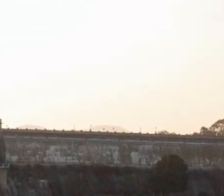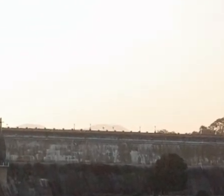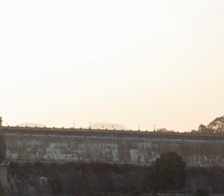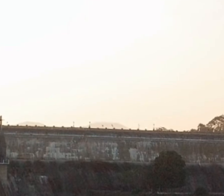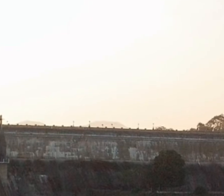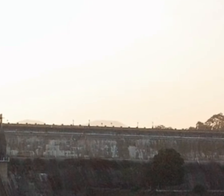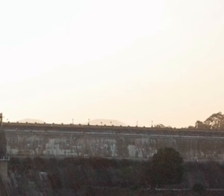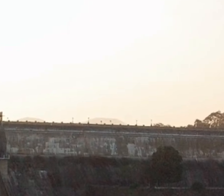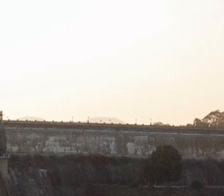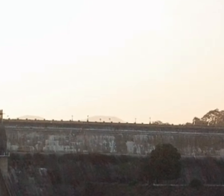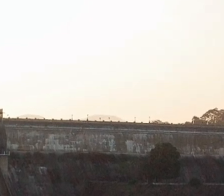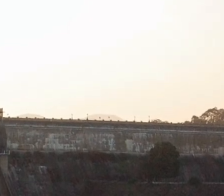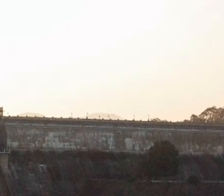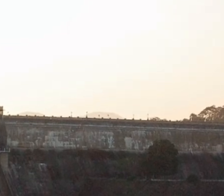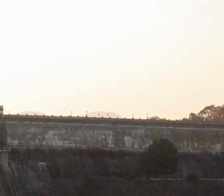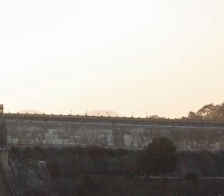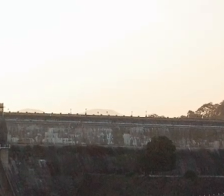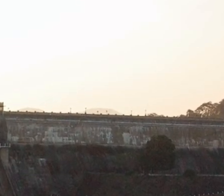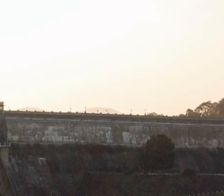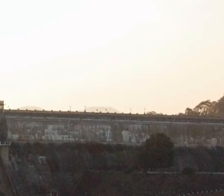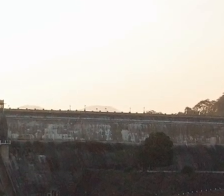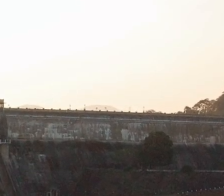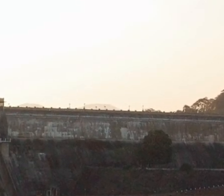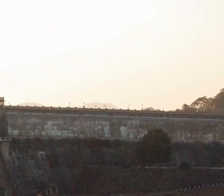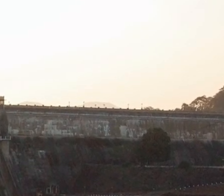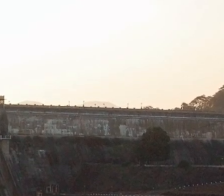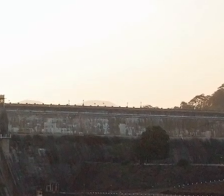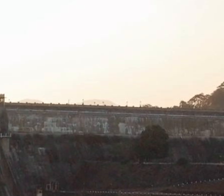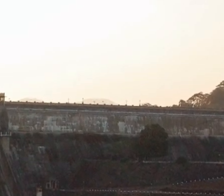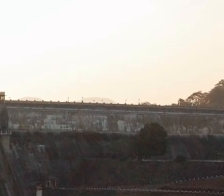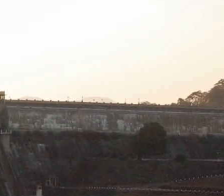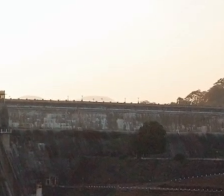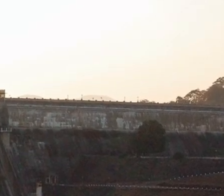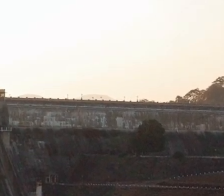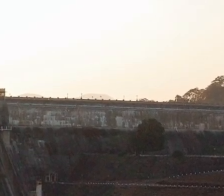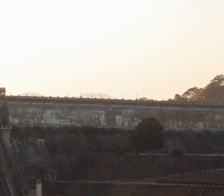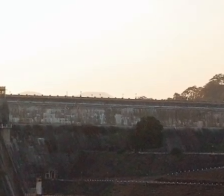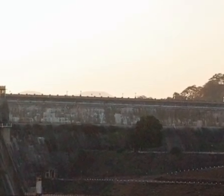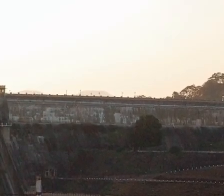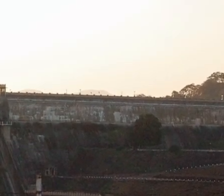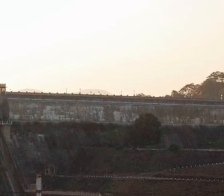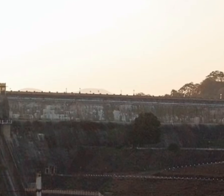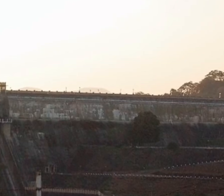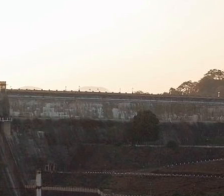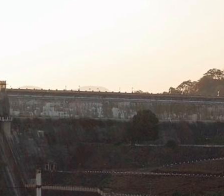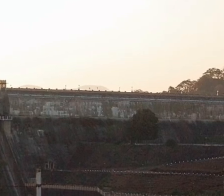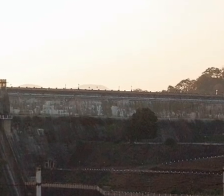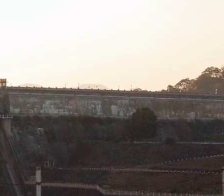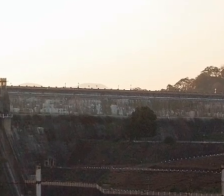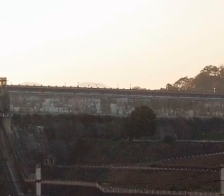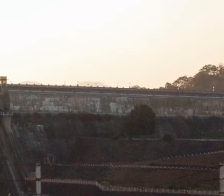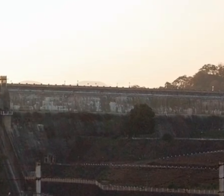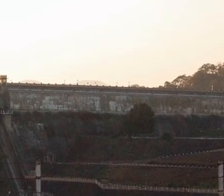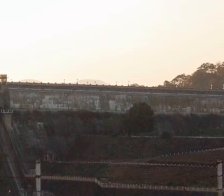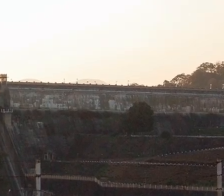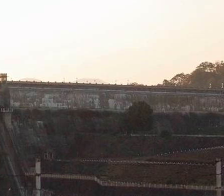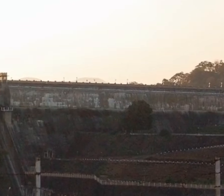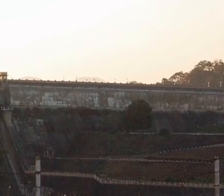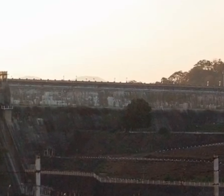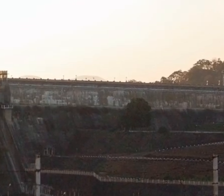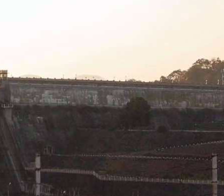तो यह मेजर मेजर डैम्स हैं जो आप वीडियो के थ्रू अपने बच्चों को दिखा सकते हैं और उनको इससे बड़ा अच्छा लाइव एक एक